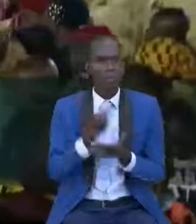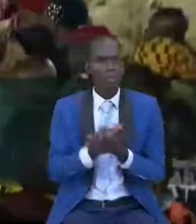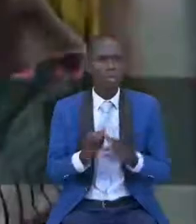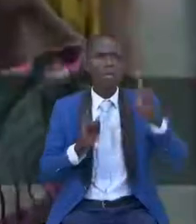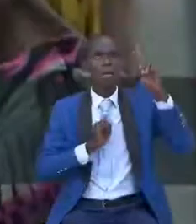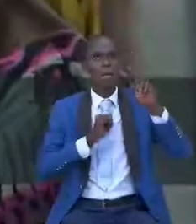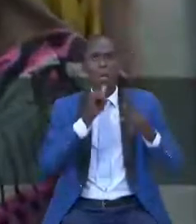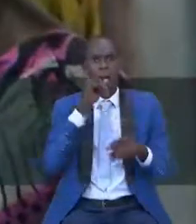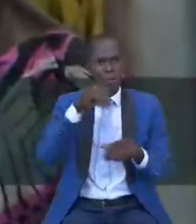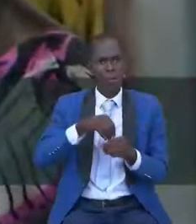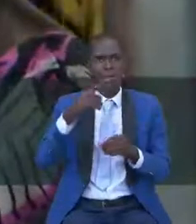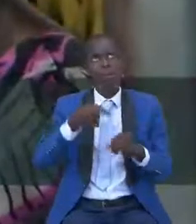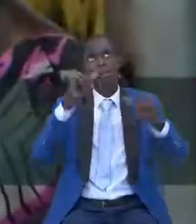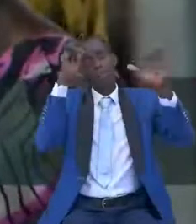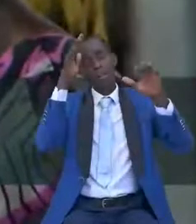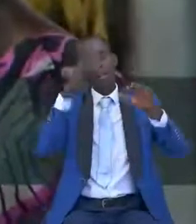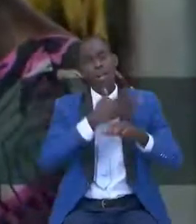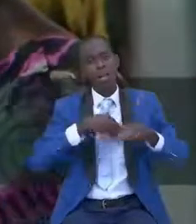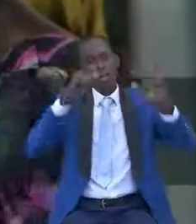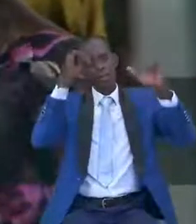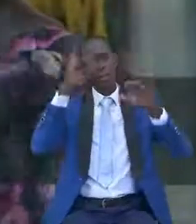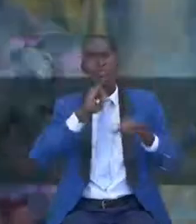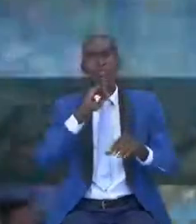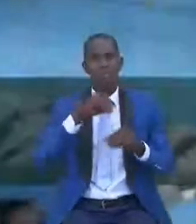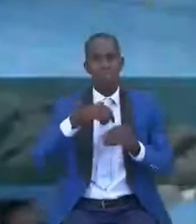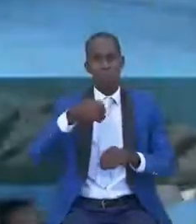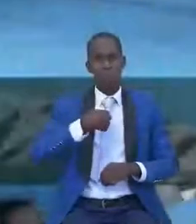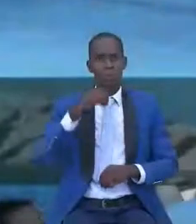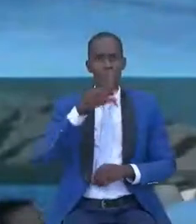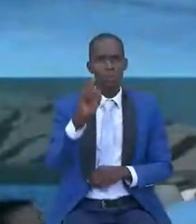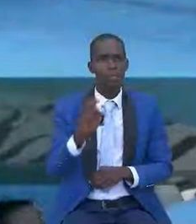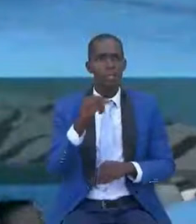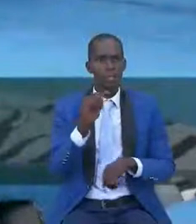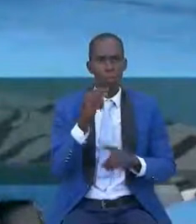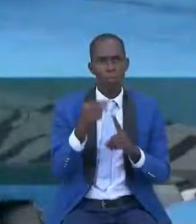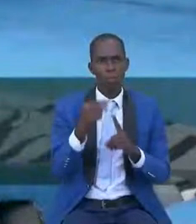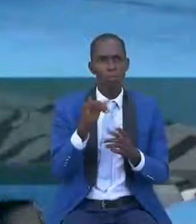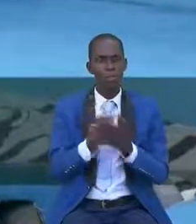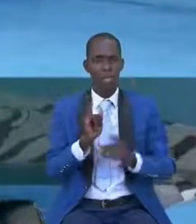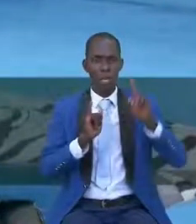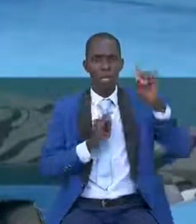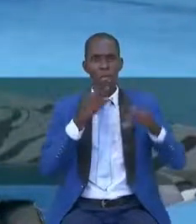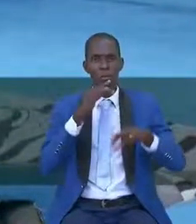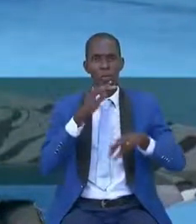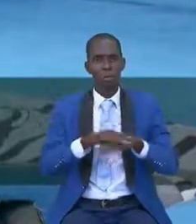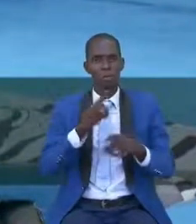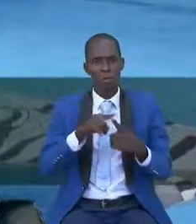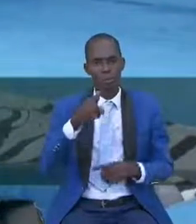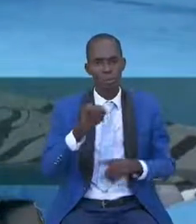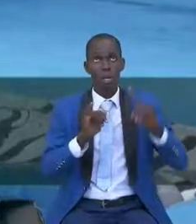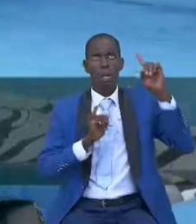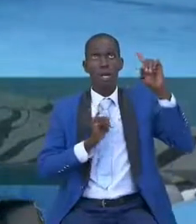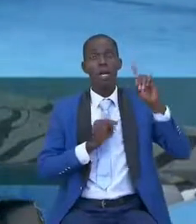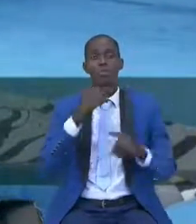Ne crois-tu pas que je suis dans le Père et que le Père est en moi? Les paroles que je vous